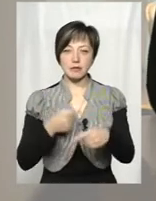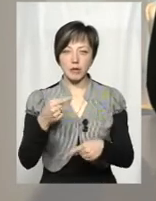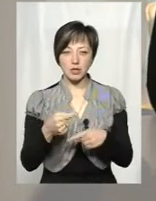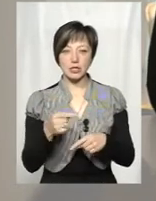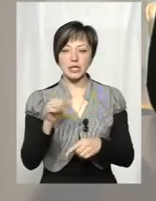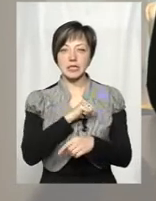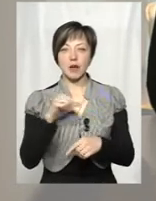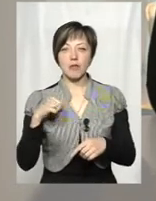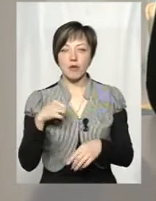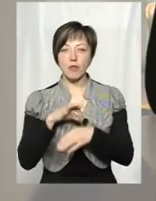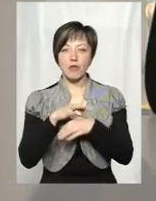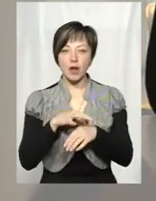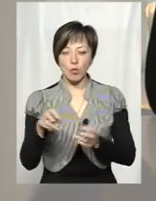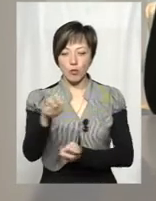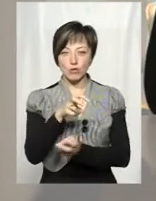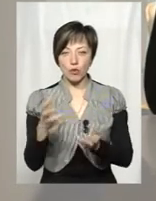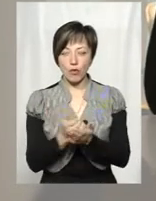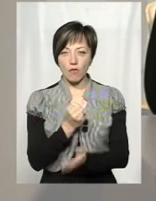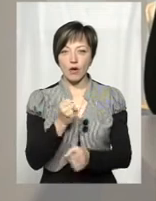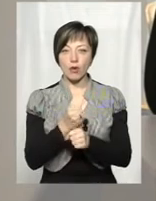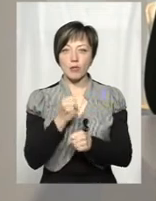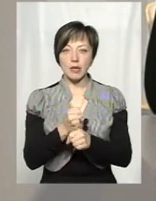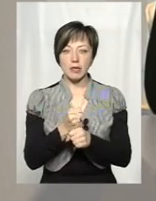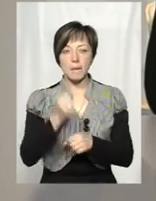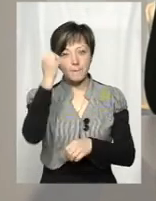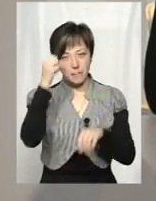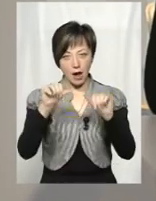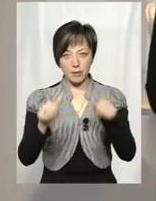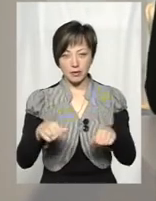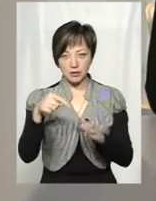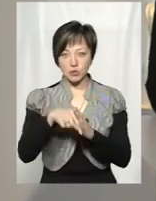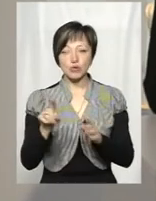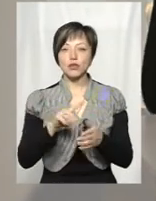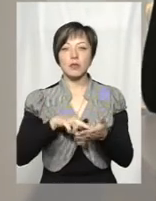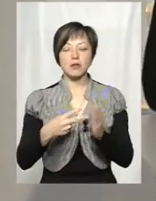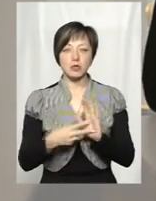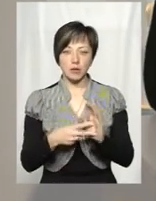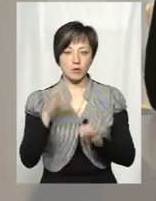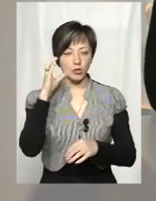та самовільне проведення пошукових робіт на археологічній пам'ятці». Що